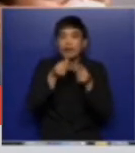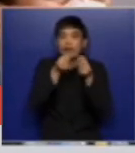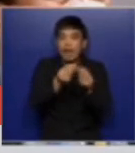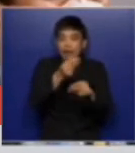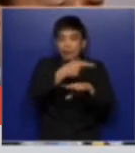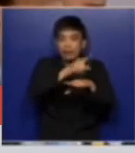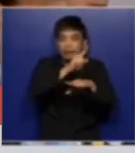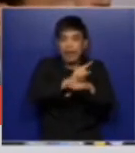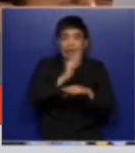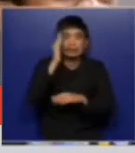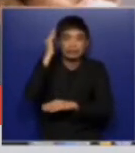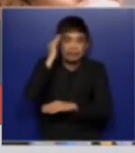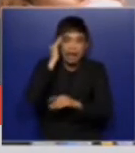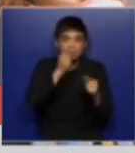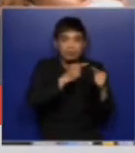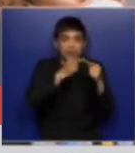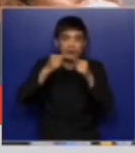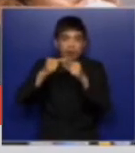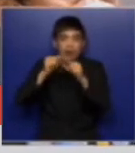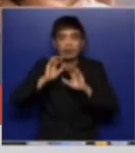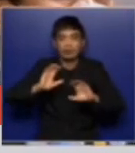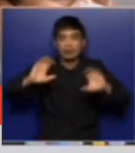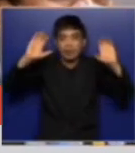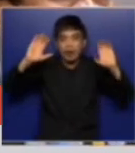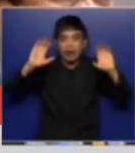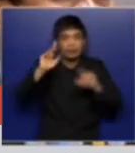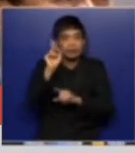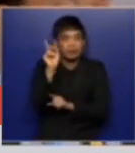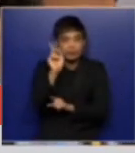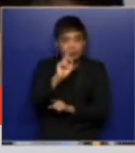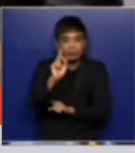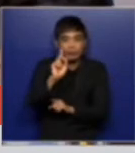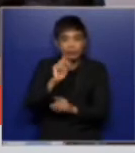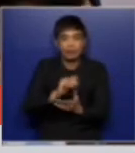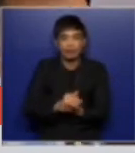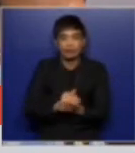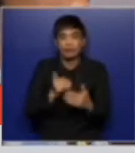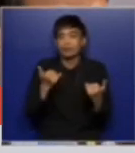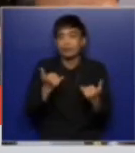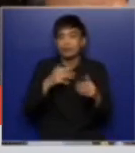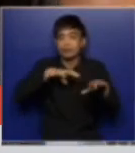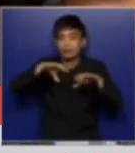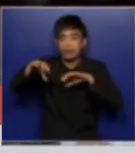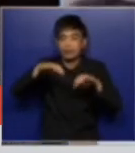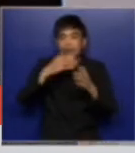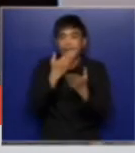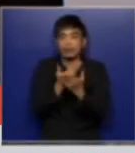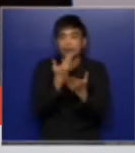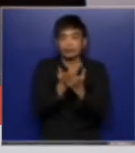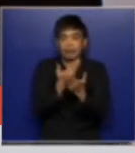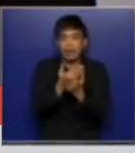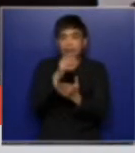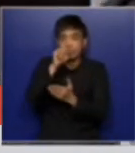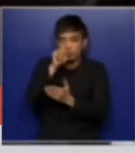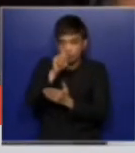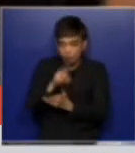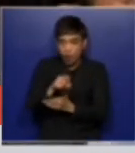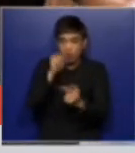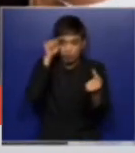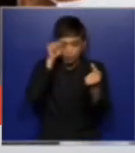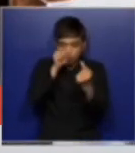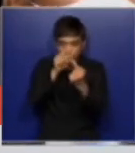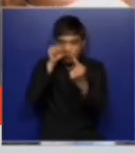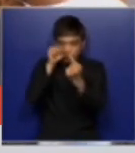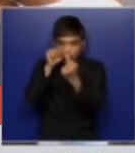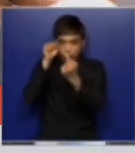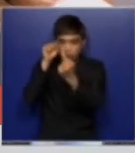นั้นต้องการอยากจะสะท้อนให้เห็นว่าการจัดทำงบประมาณดังกล่าวนั้นจะต้องสอดคล้องและจะต้อง